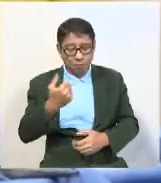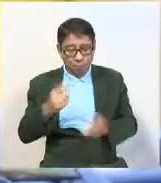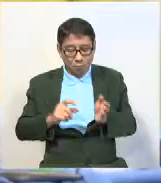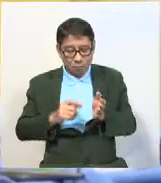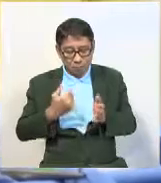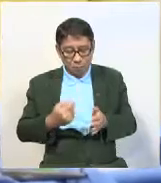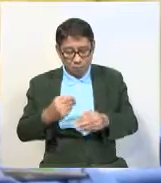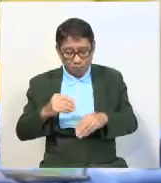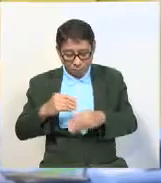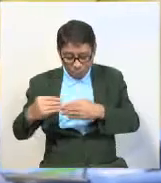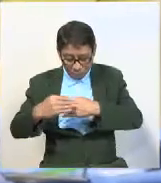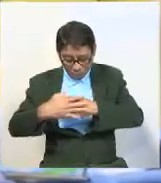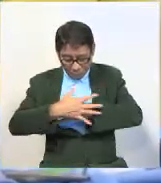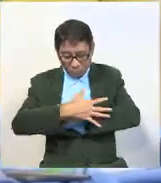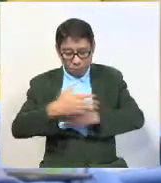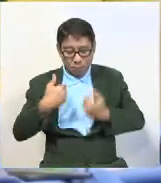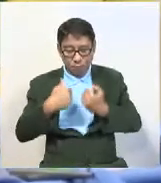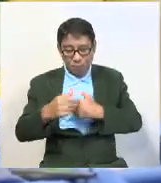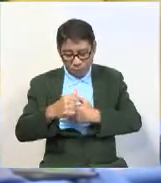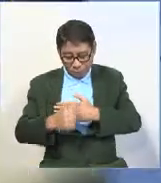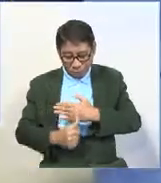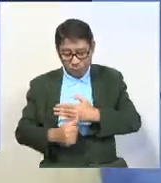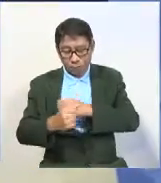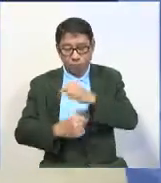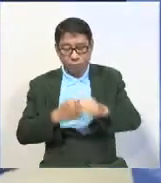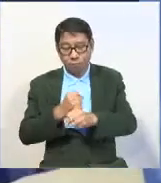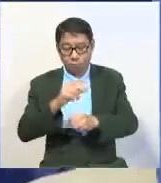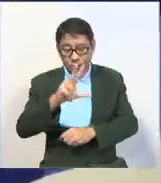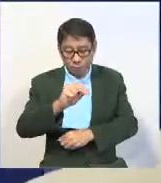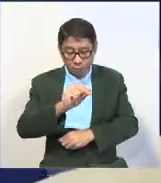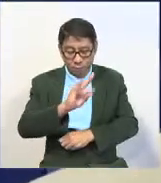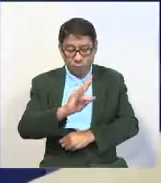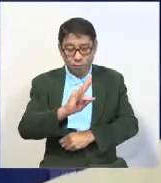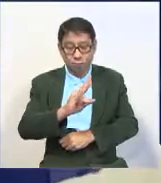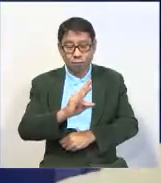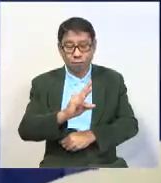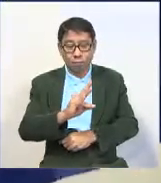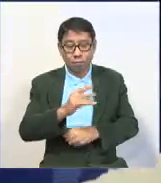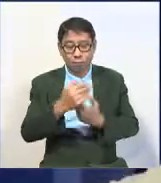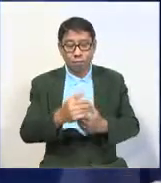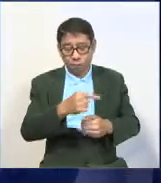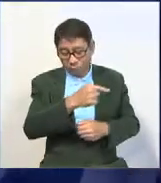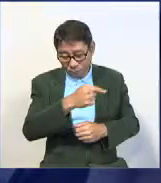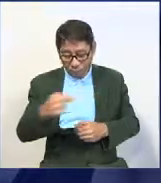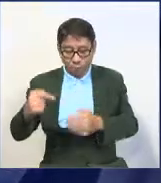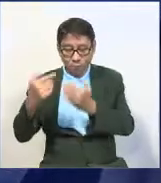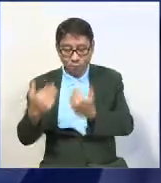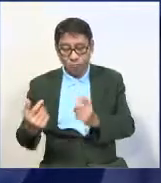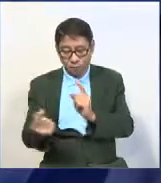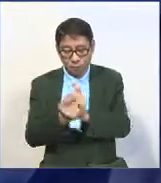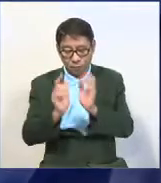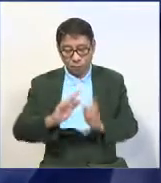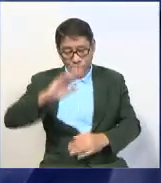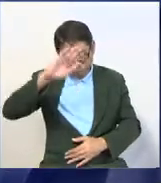ซึ่งตั้งแต่ผ่าตัดมาเมื่อประมาณปี2537จนถึงตอนนี้นะคะพบ